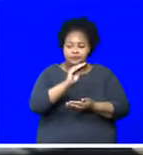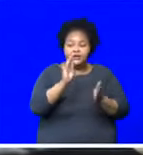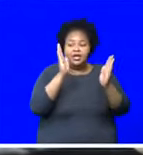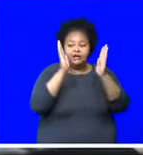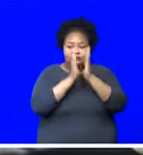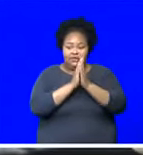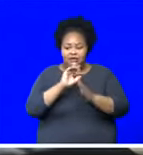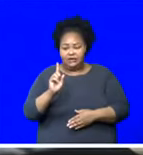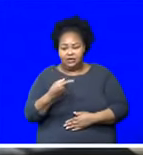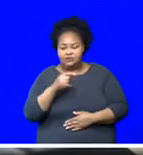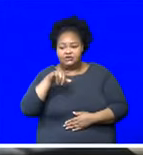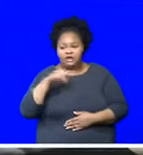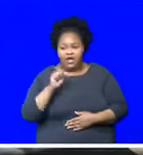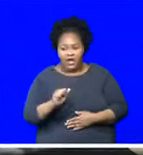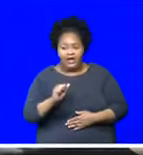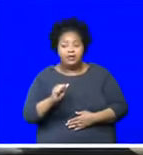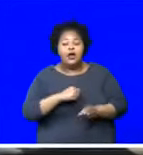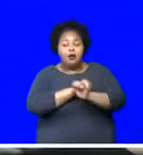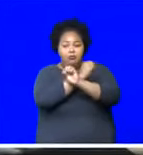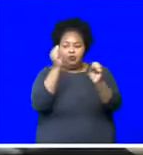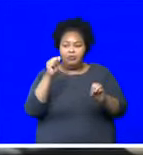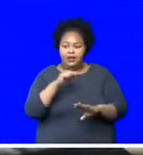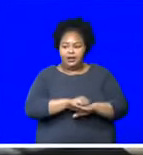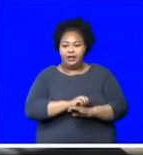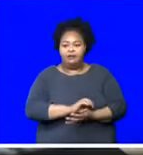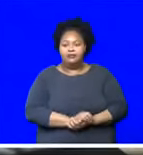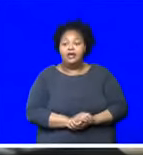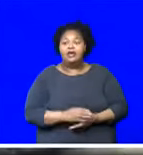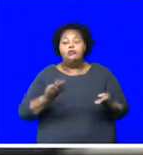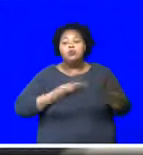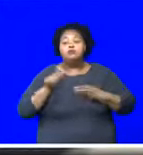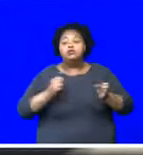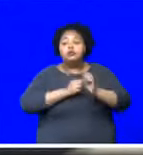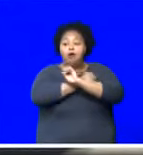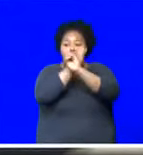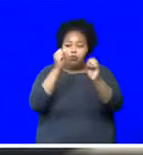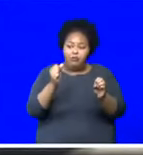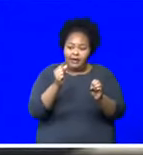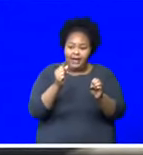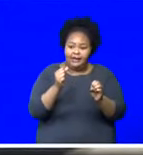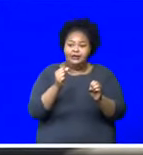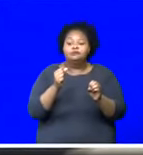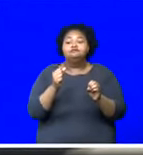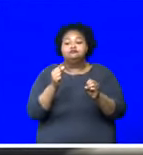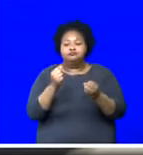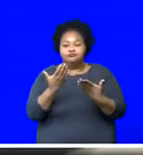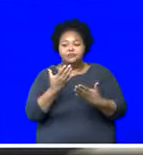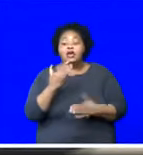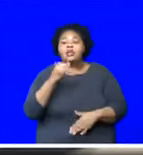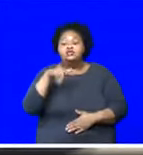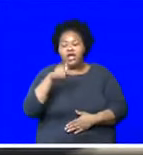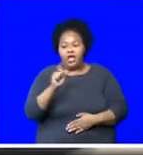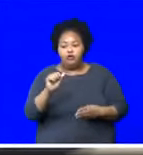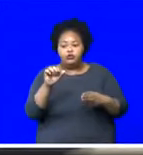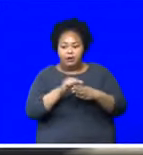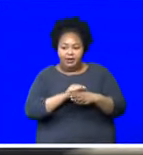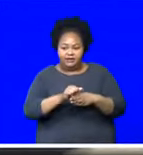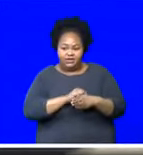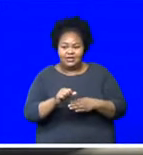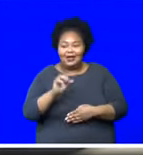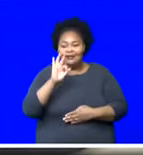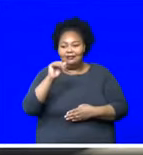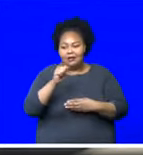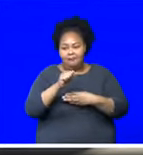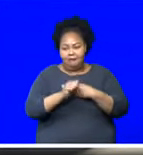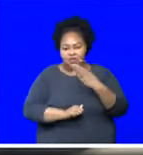embili batawuqhubeka baceceshwe inkampani ye-Junior Achievement ngetebhizinisi tinyanga letintsathu.